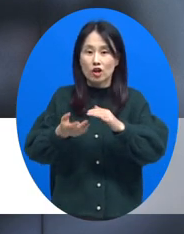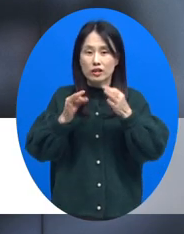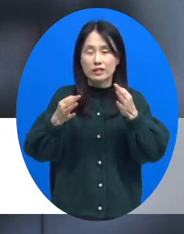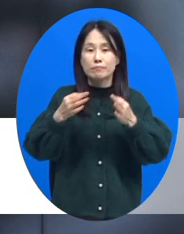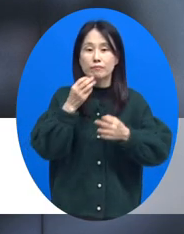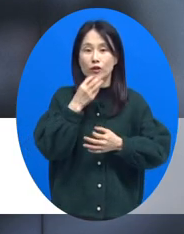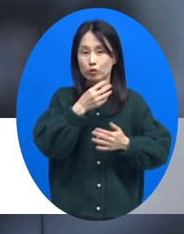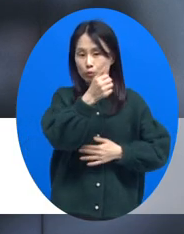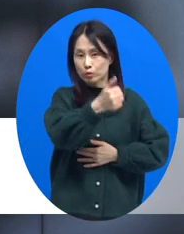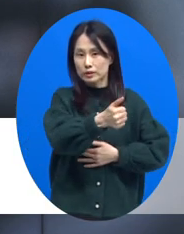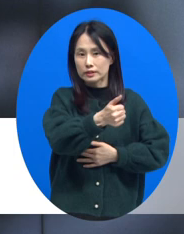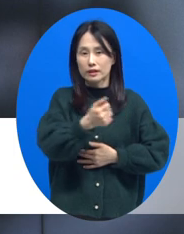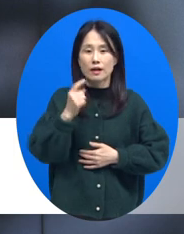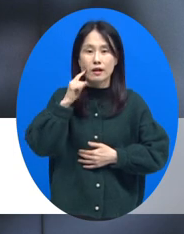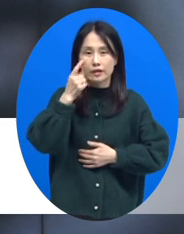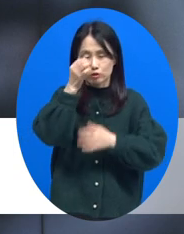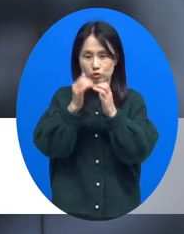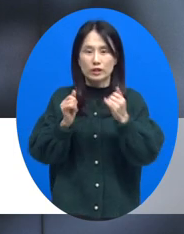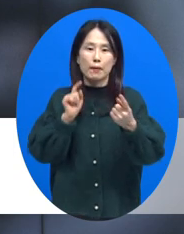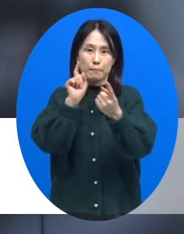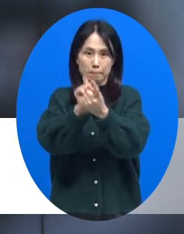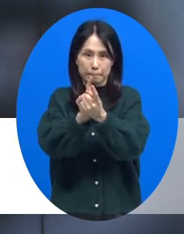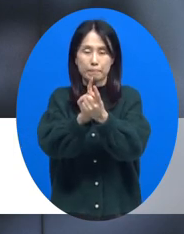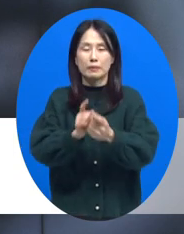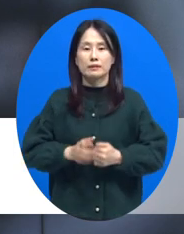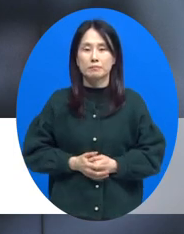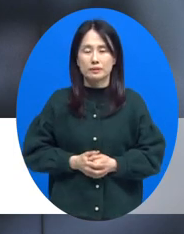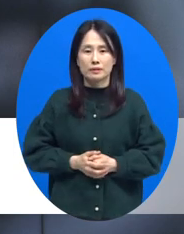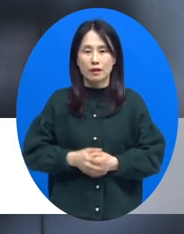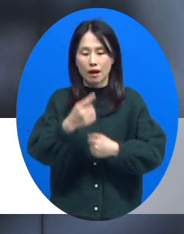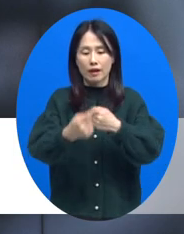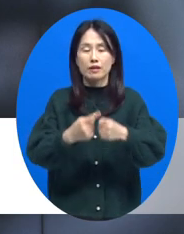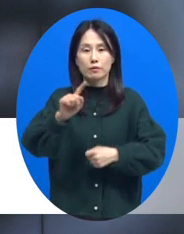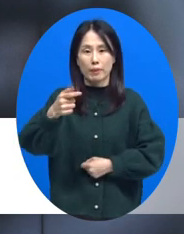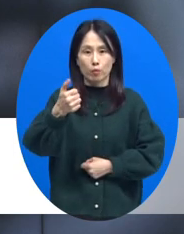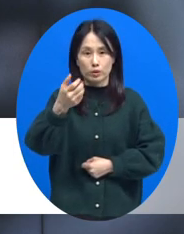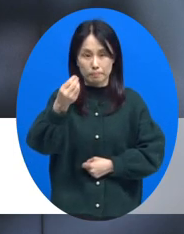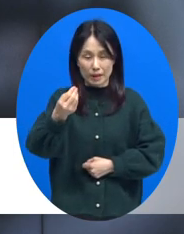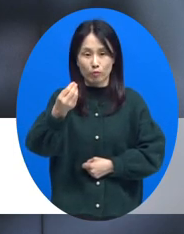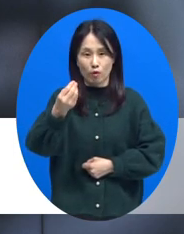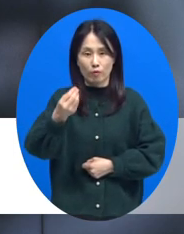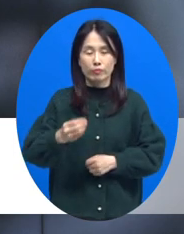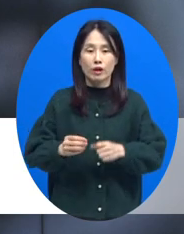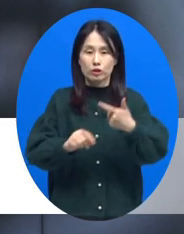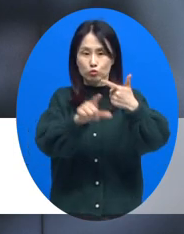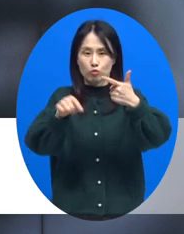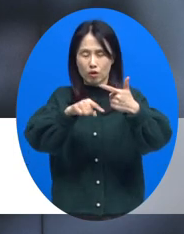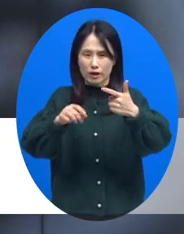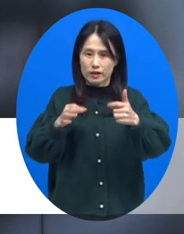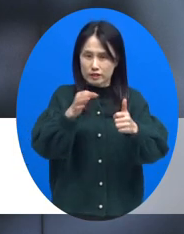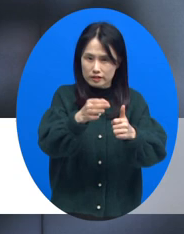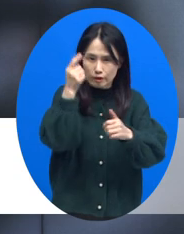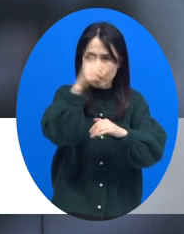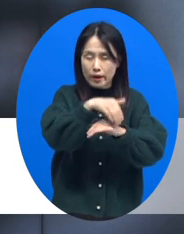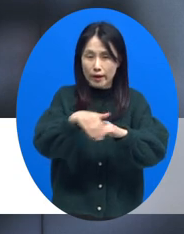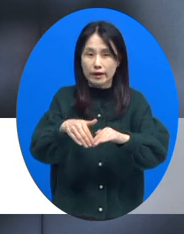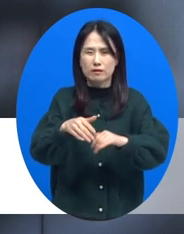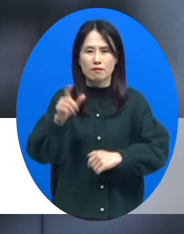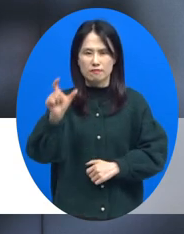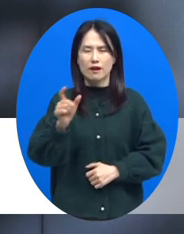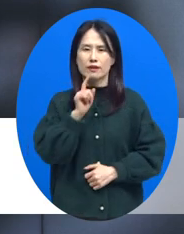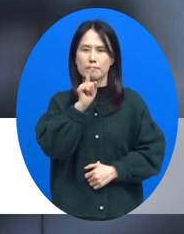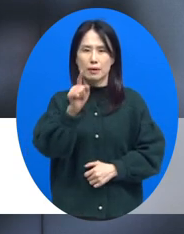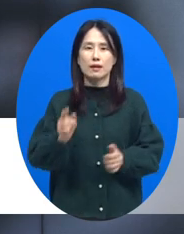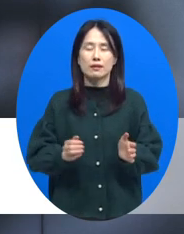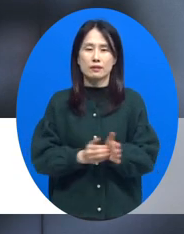김동현 경기도지사가 돈의 예술인들과 만났습니다 연 150만원씩 올 상방인의 지급할 수 있도록 하겠다며